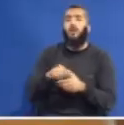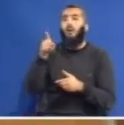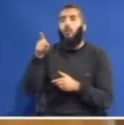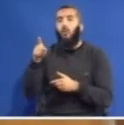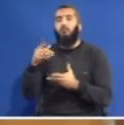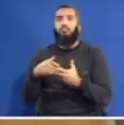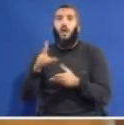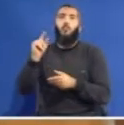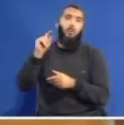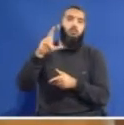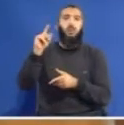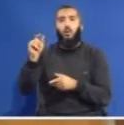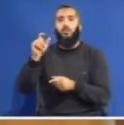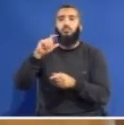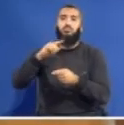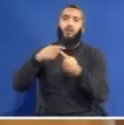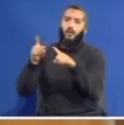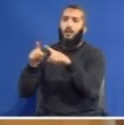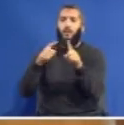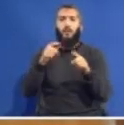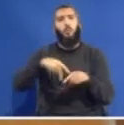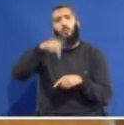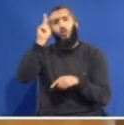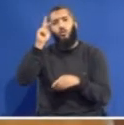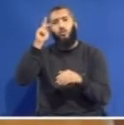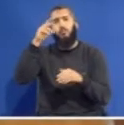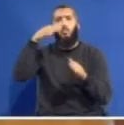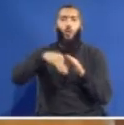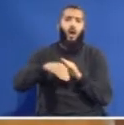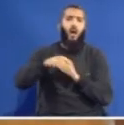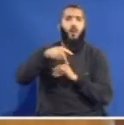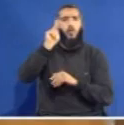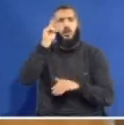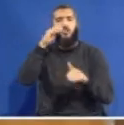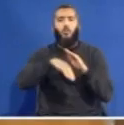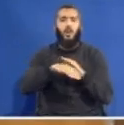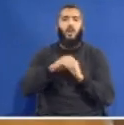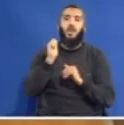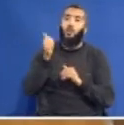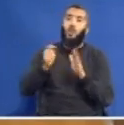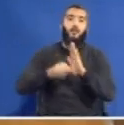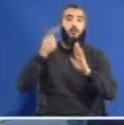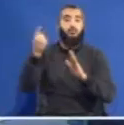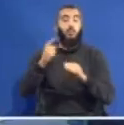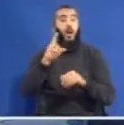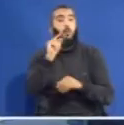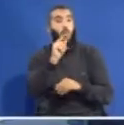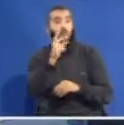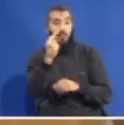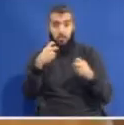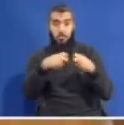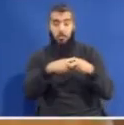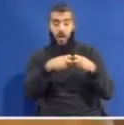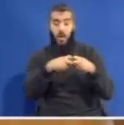الأسعار تتهاطل عليه يعني من التجار: أعطيك كذا وأعطيك كذا. وكلما أعطاه تاجر مبلغا أو